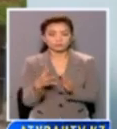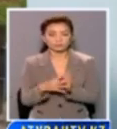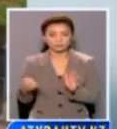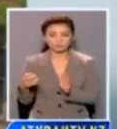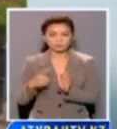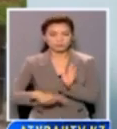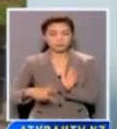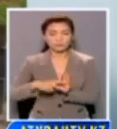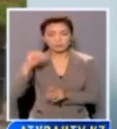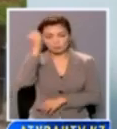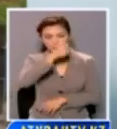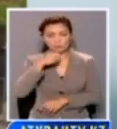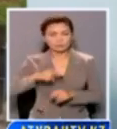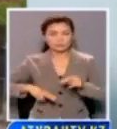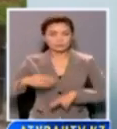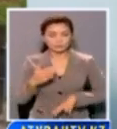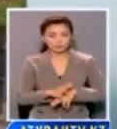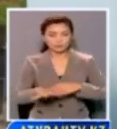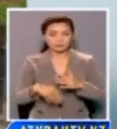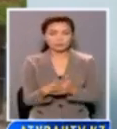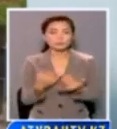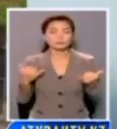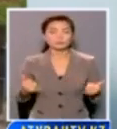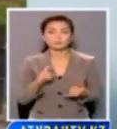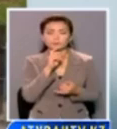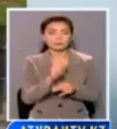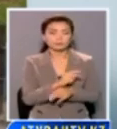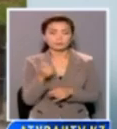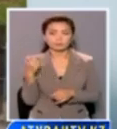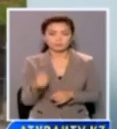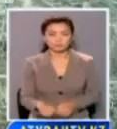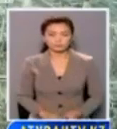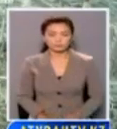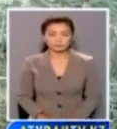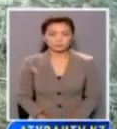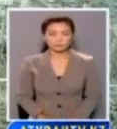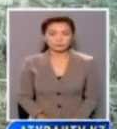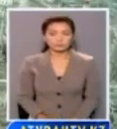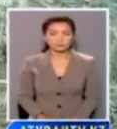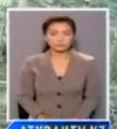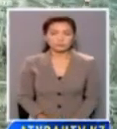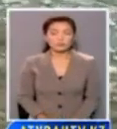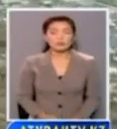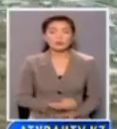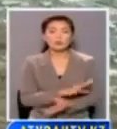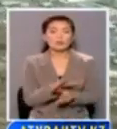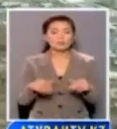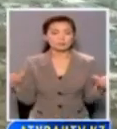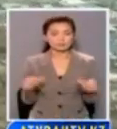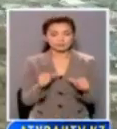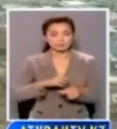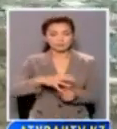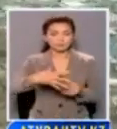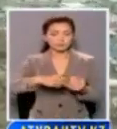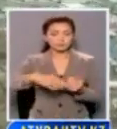1978 жыл салынған. Содан бері күрделі жөндеуден өтпеген. Осы уыттардың барлығы ауаға,